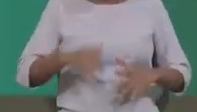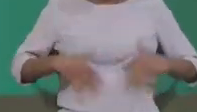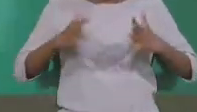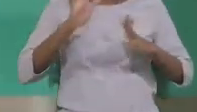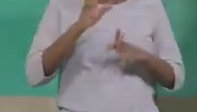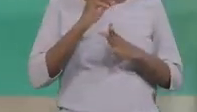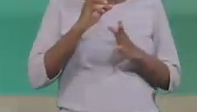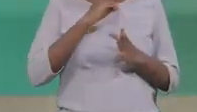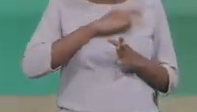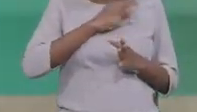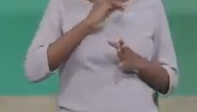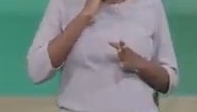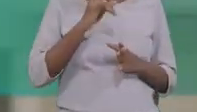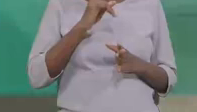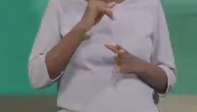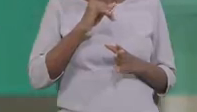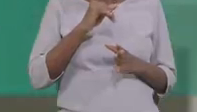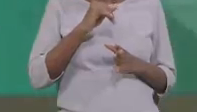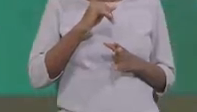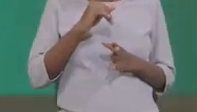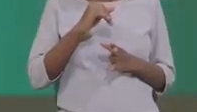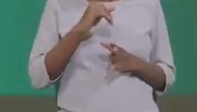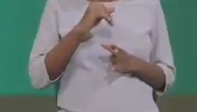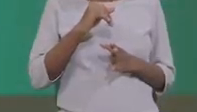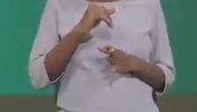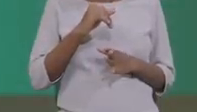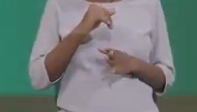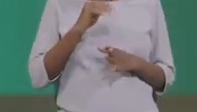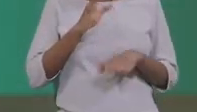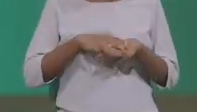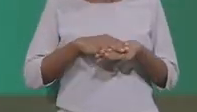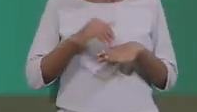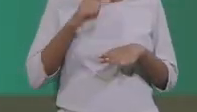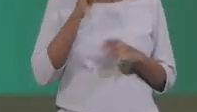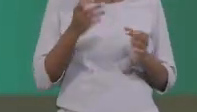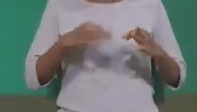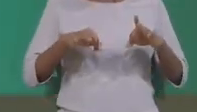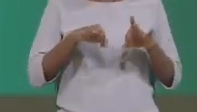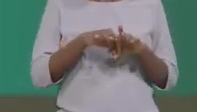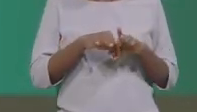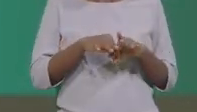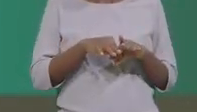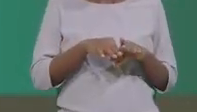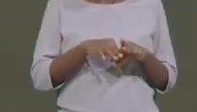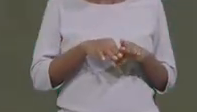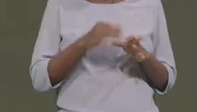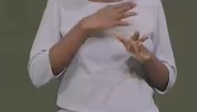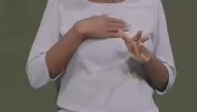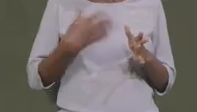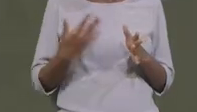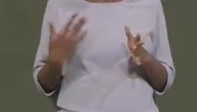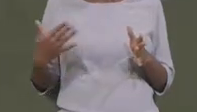Si dans votre vie, dans votre ministère, est encombré des choses non